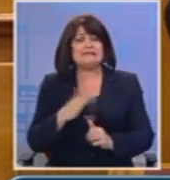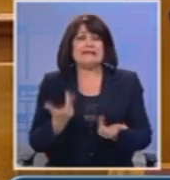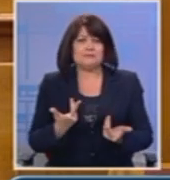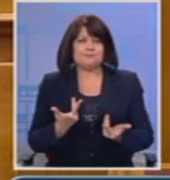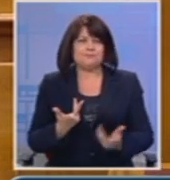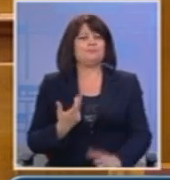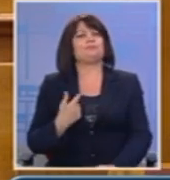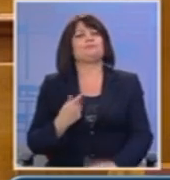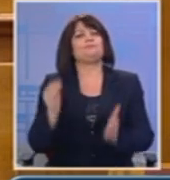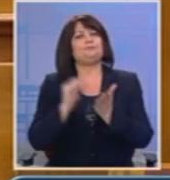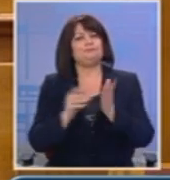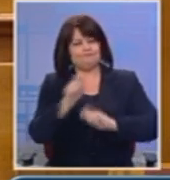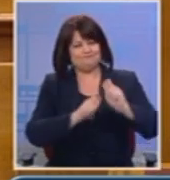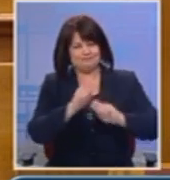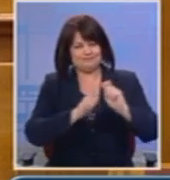θα